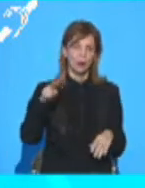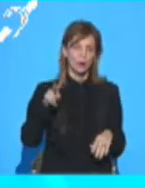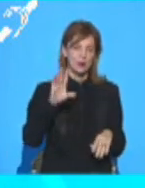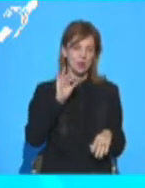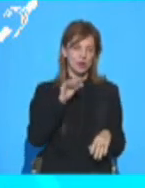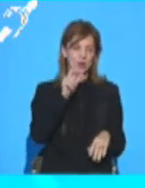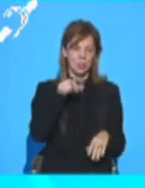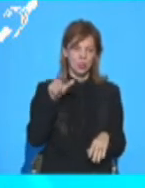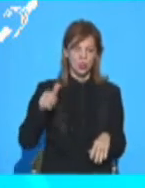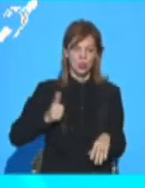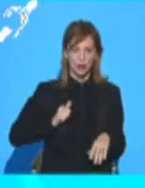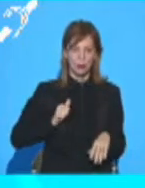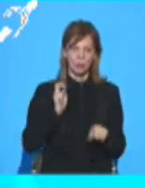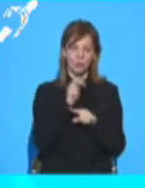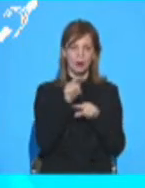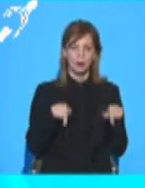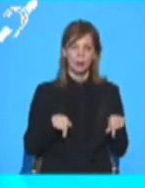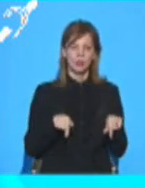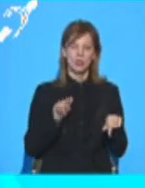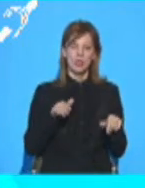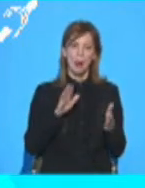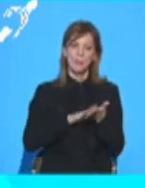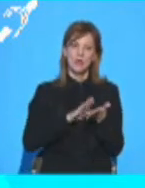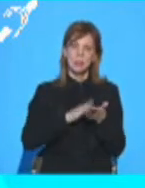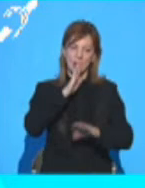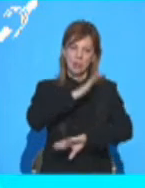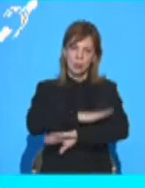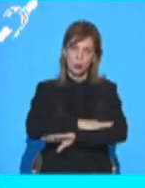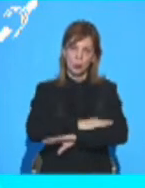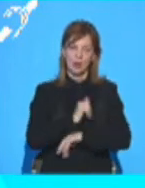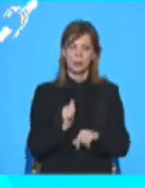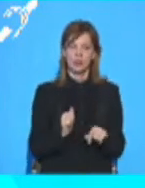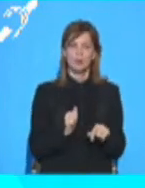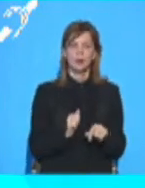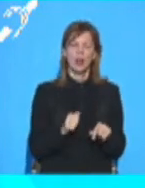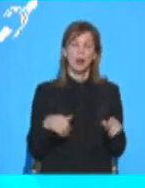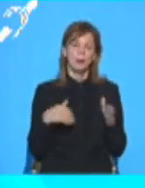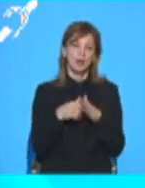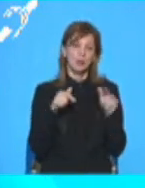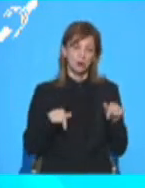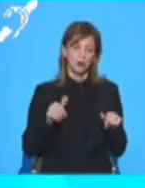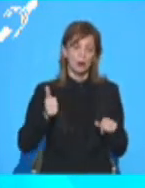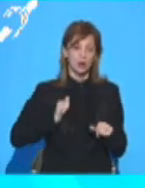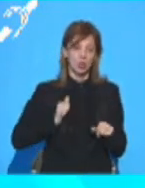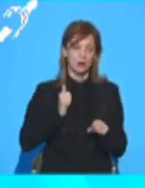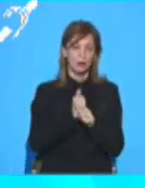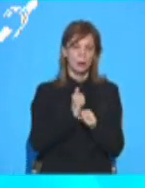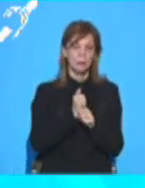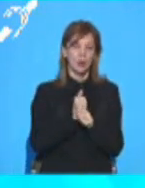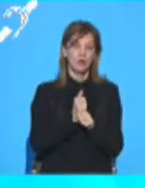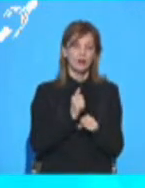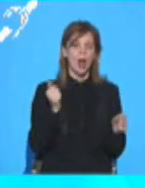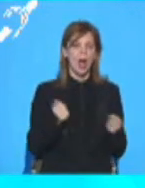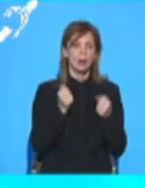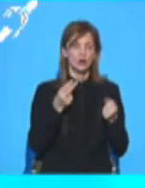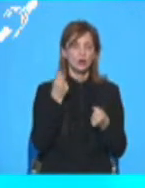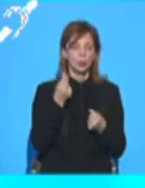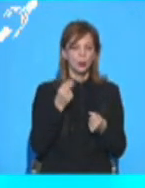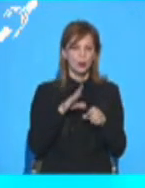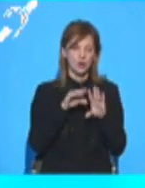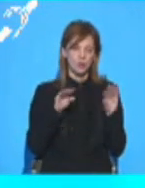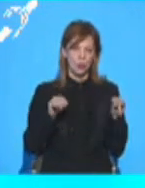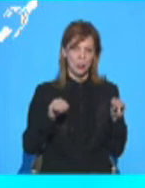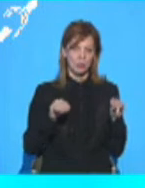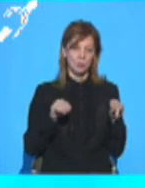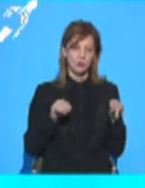de jandarmi vor participa în această perioadă la menținerea ordinii și siguranței publice. Pe lângă toate acestea, jandarmii fac și fapte bune, iar mulți dintre